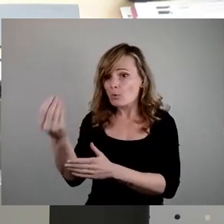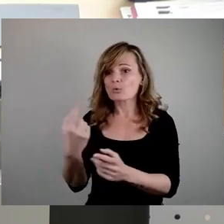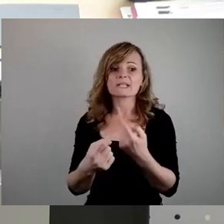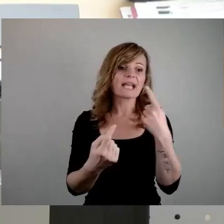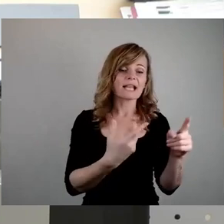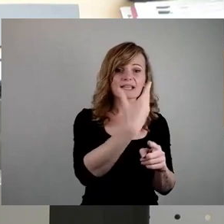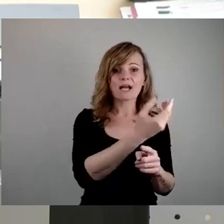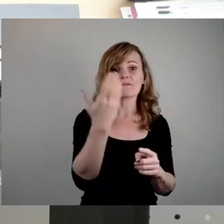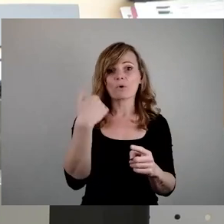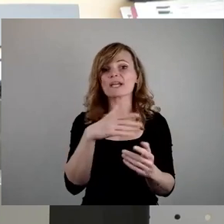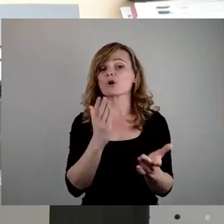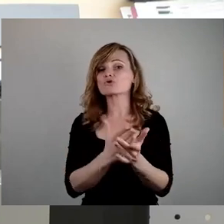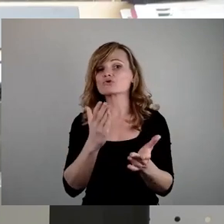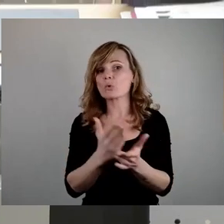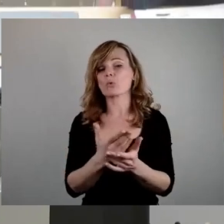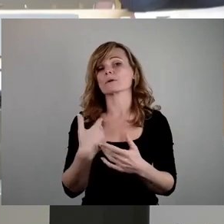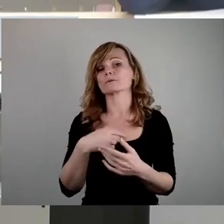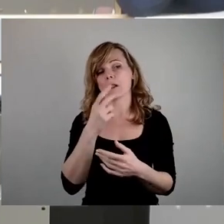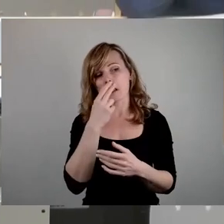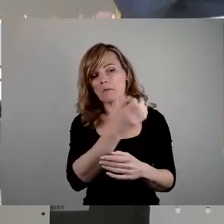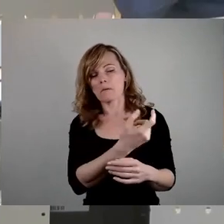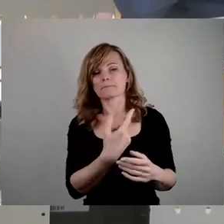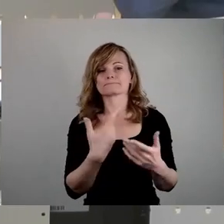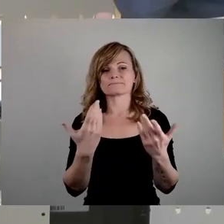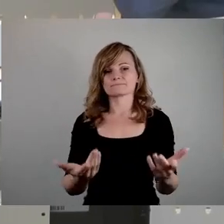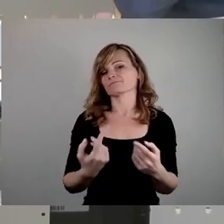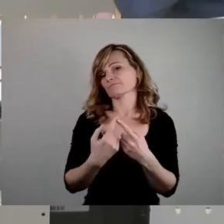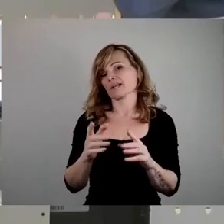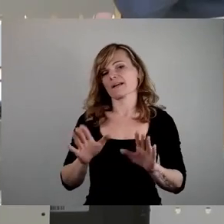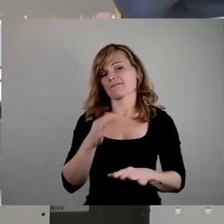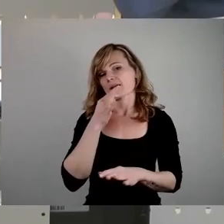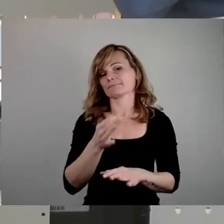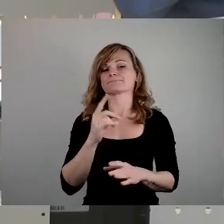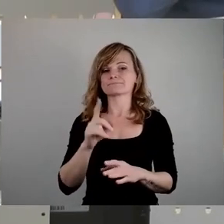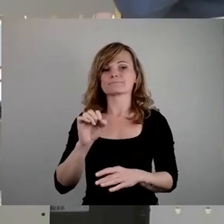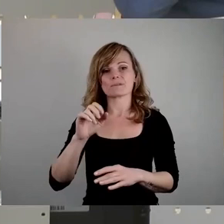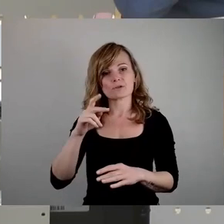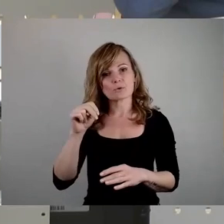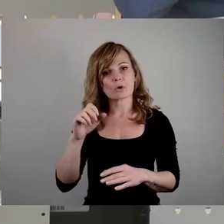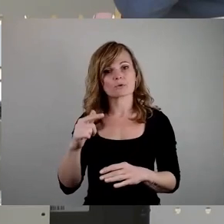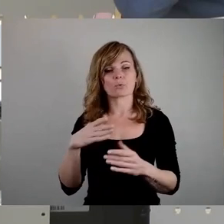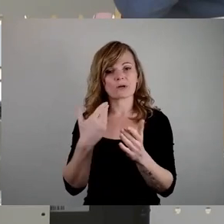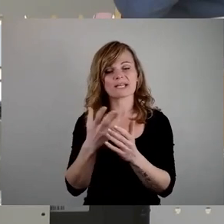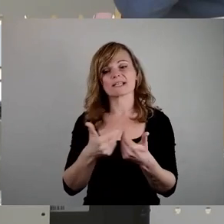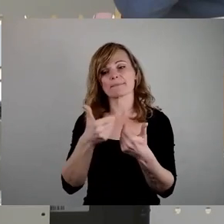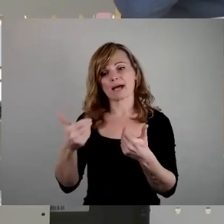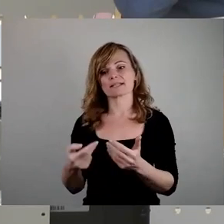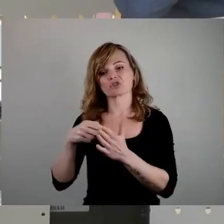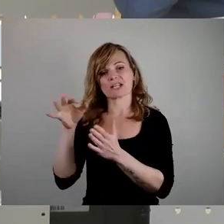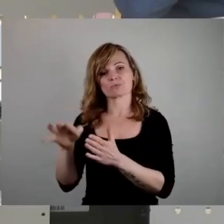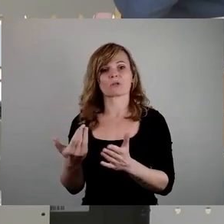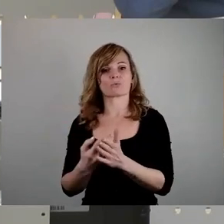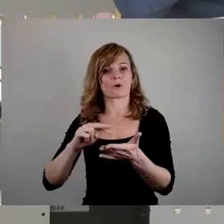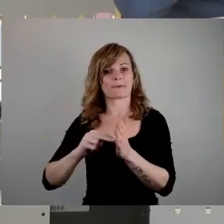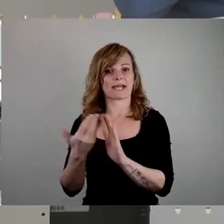wir vorher schon mal, oder der vorher ins Auge gefasst wurde, das ist eine ganz andere Frage. Aber Gonto war immer als separater Standort geplant.